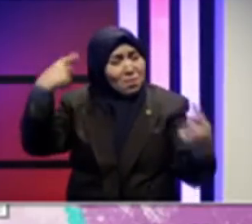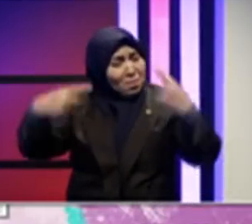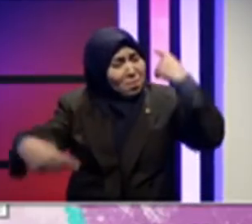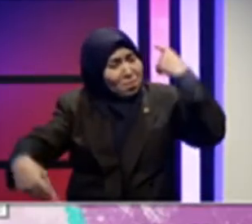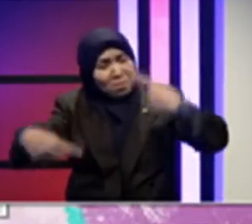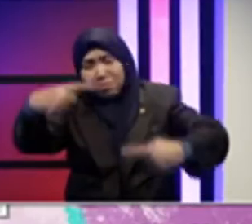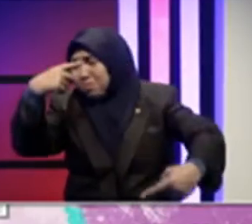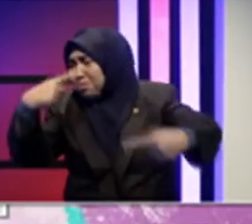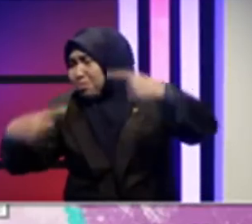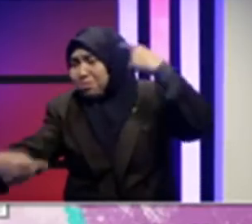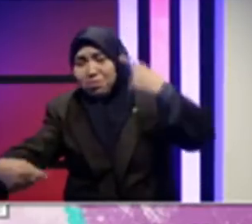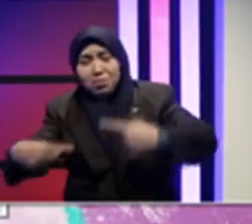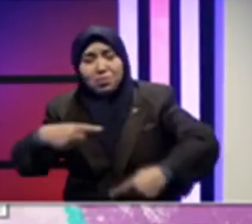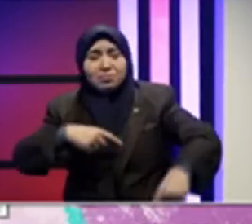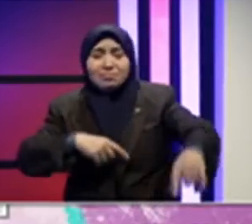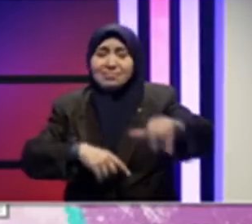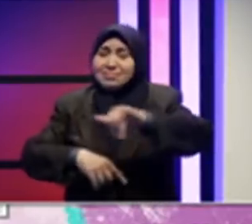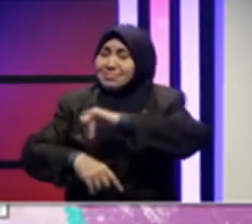بينهم